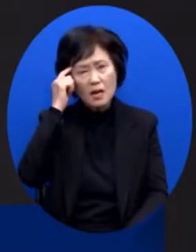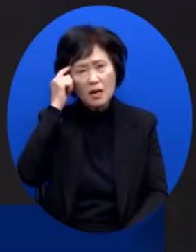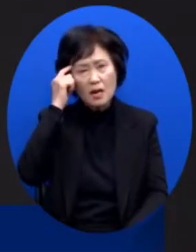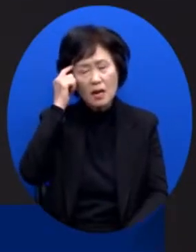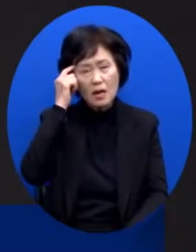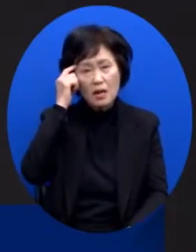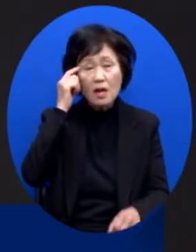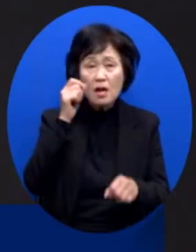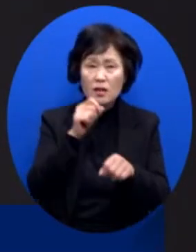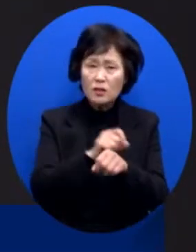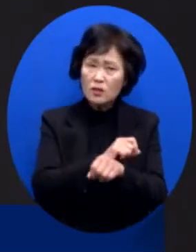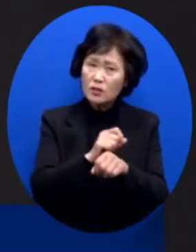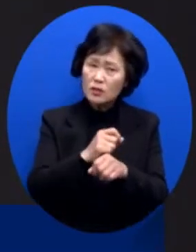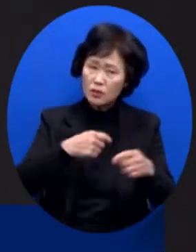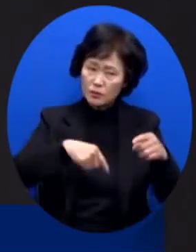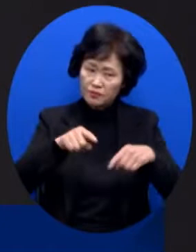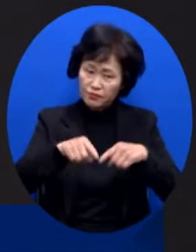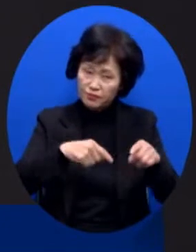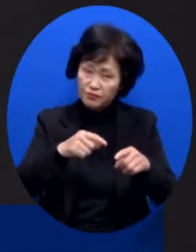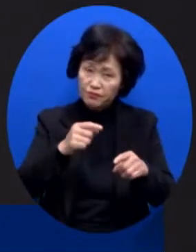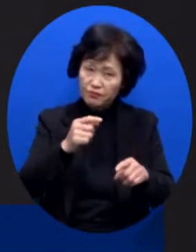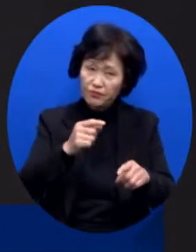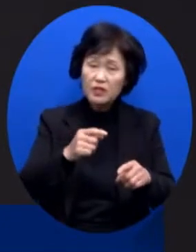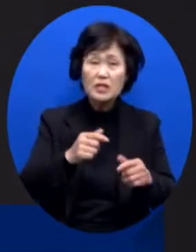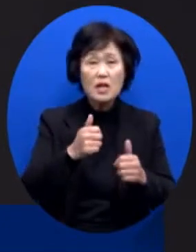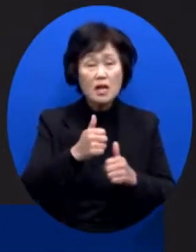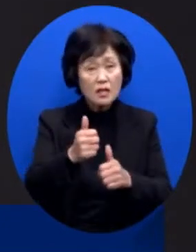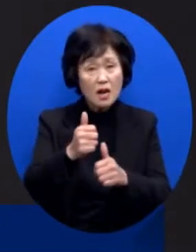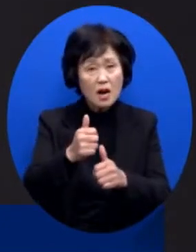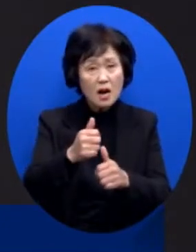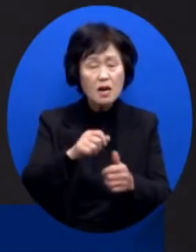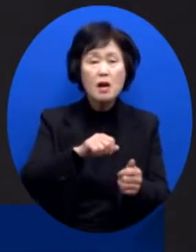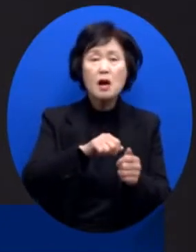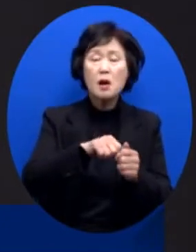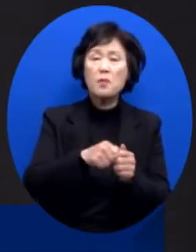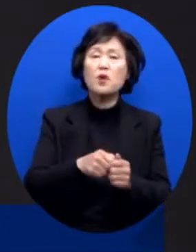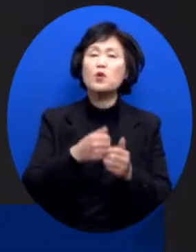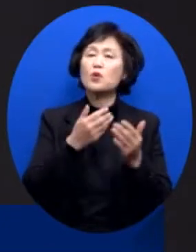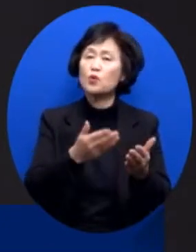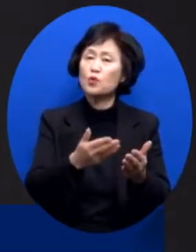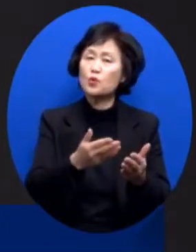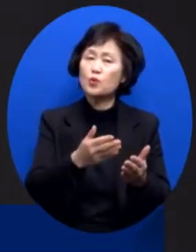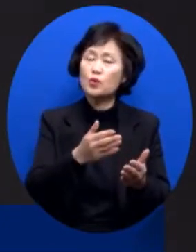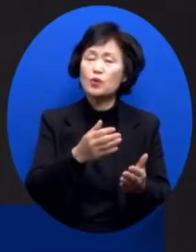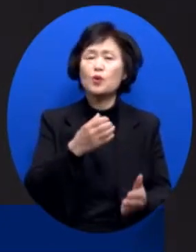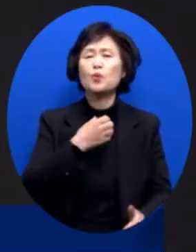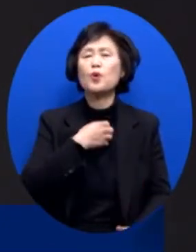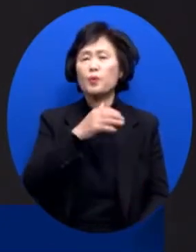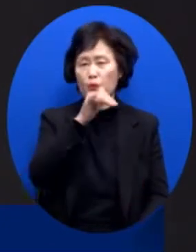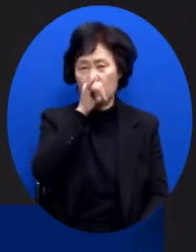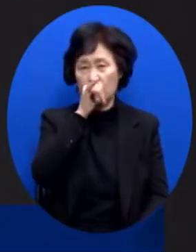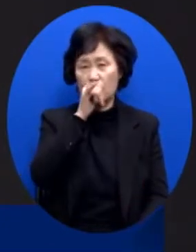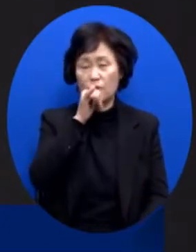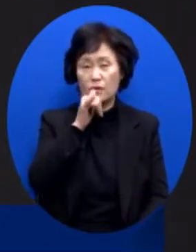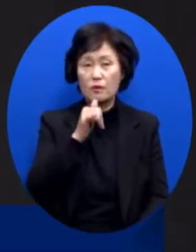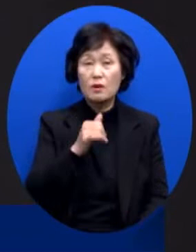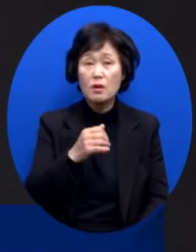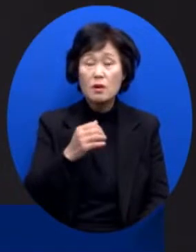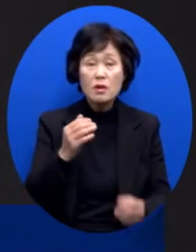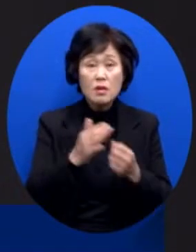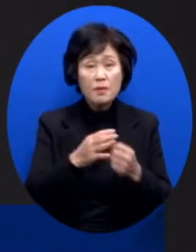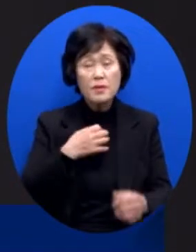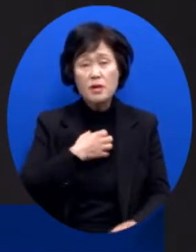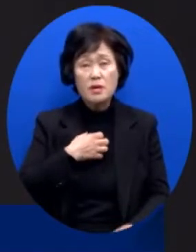특정 어정 치 예 소카 에 따라서 징계가 이루어지 반응성이 더 없지 않아 있다 이런 염려가